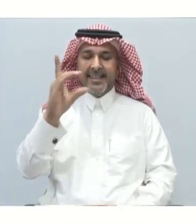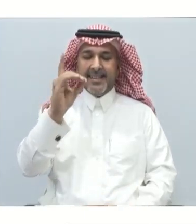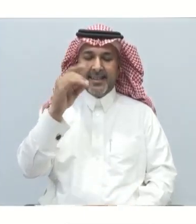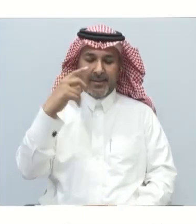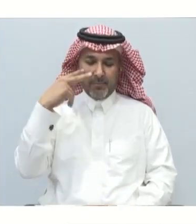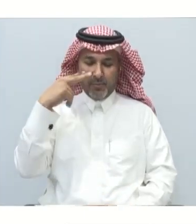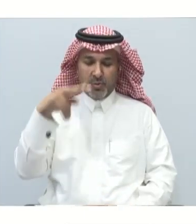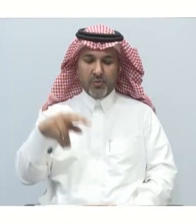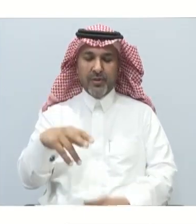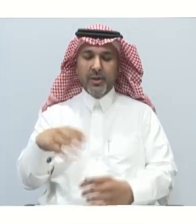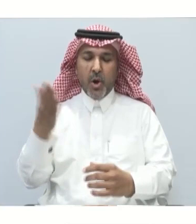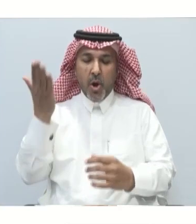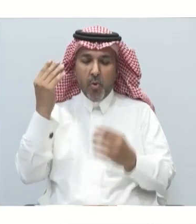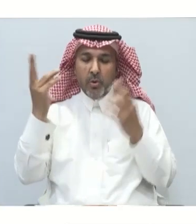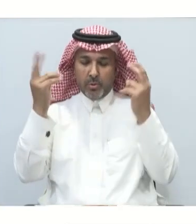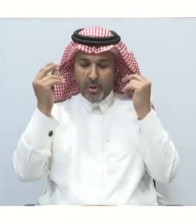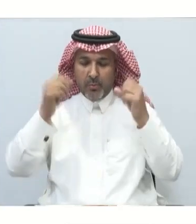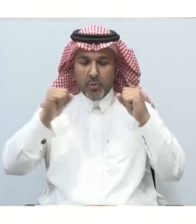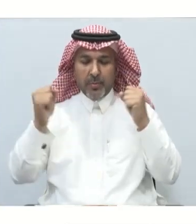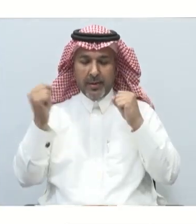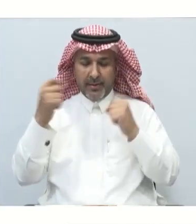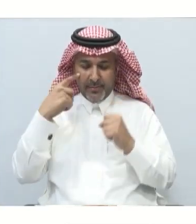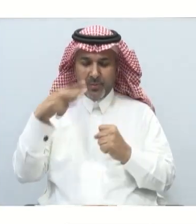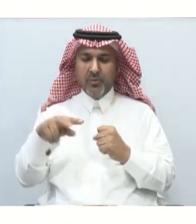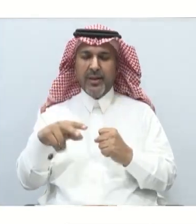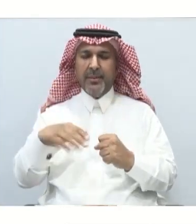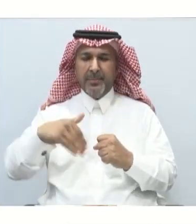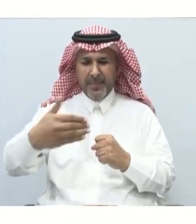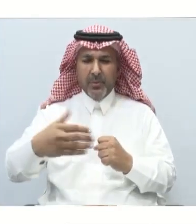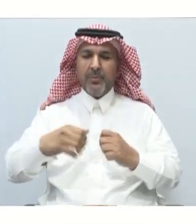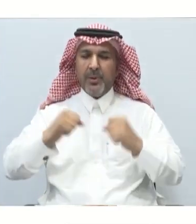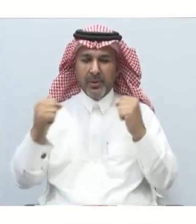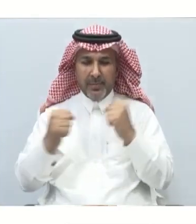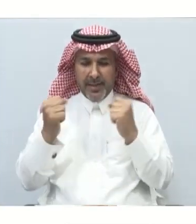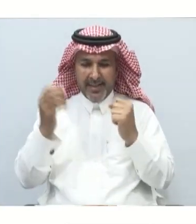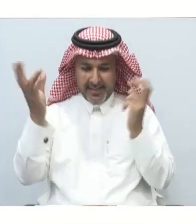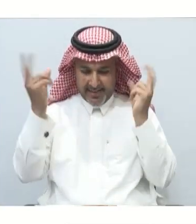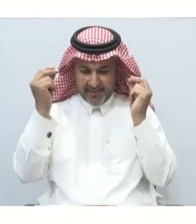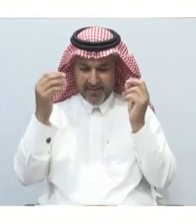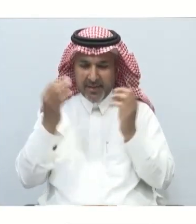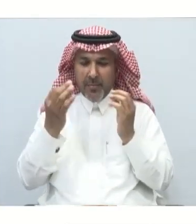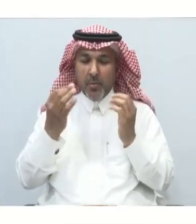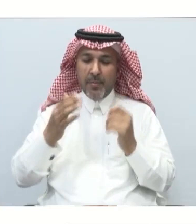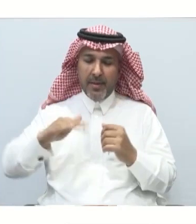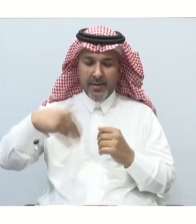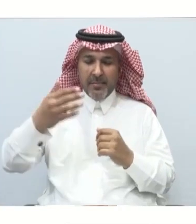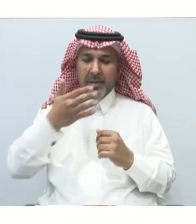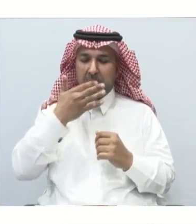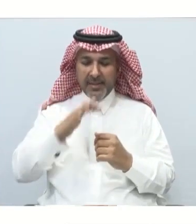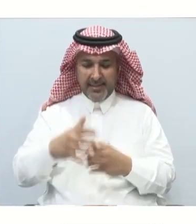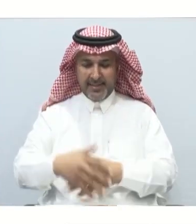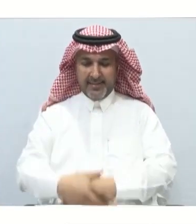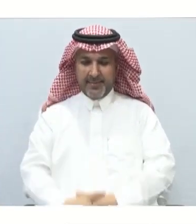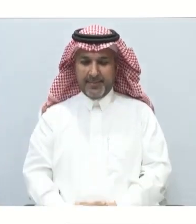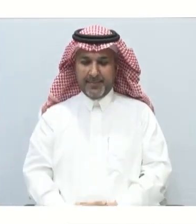ودي ان الجميع يكون والله جرب يحلها بيده حتى ما يواجه صعوبه اثناء الحسابات ان شاء الله في في